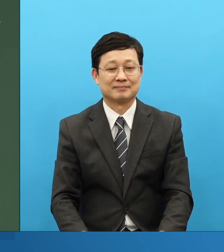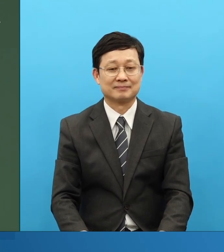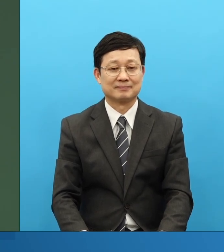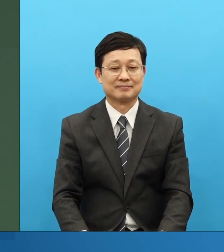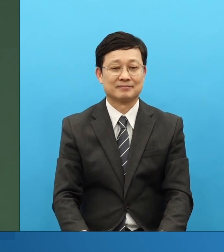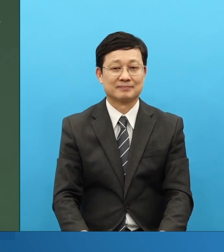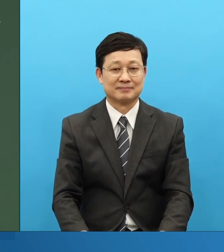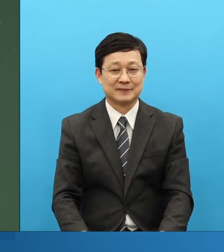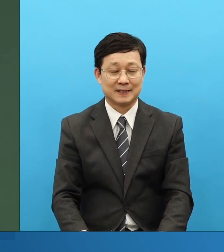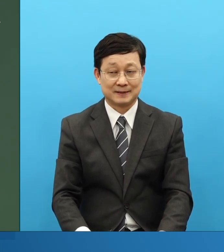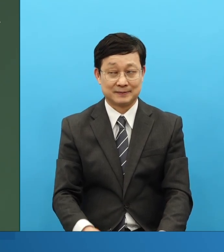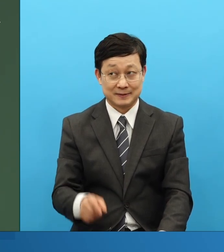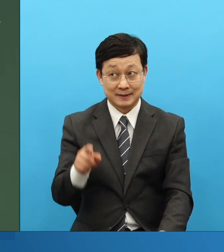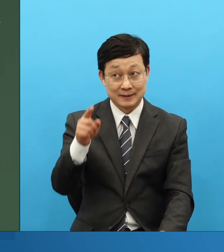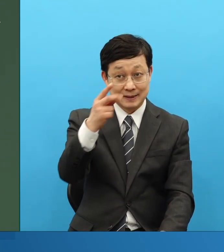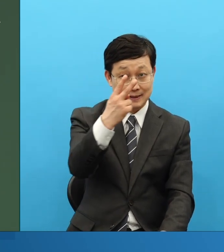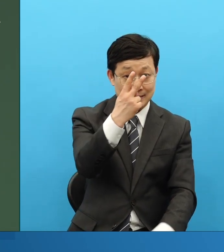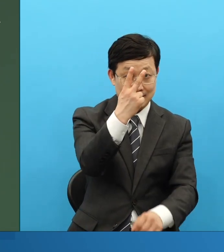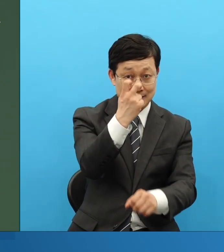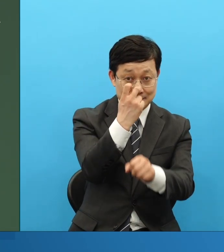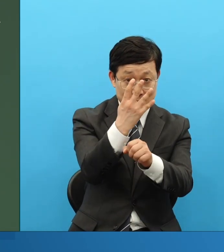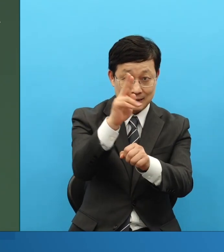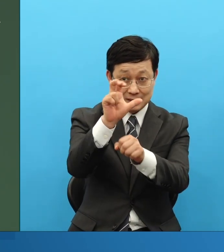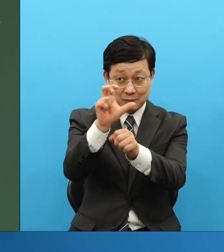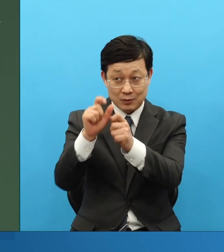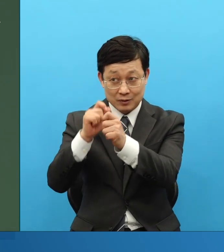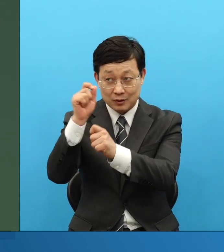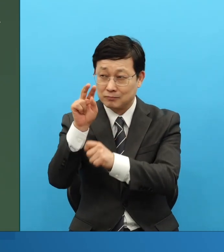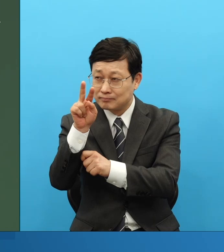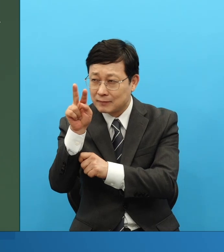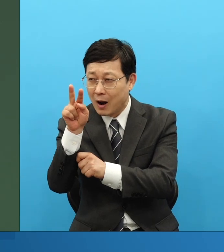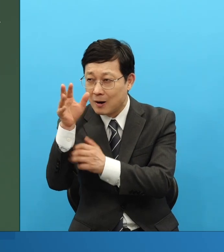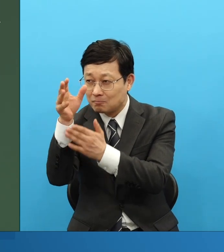중요한 흐름이 보입니다. That you'll be able to see the very important stream.